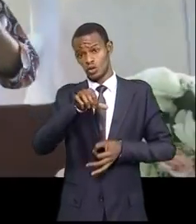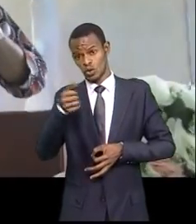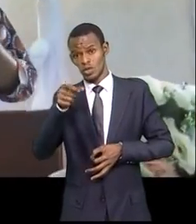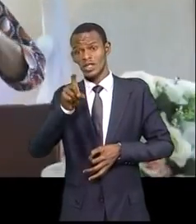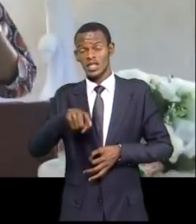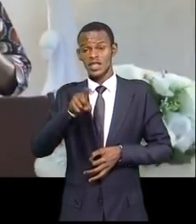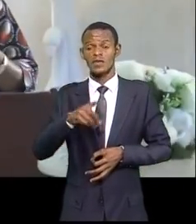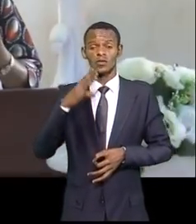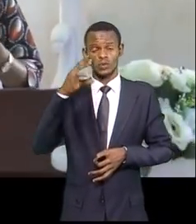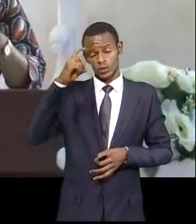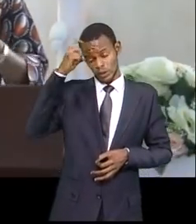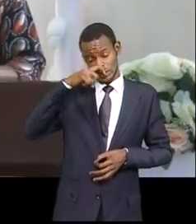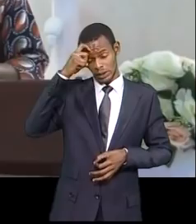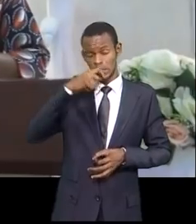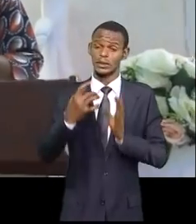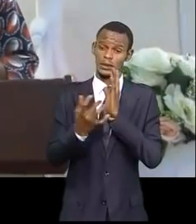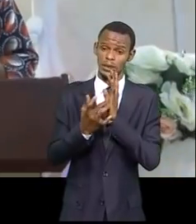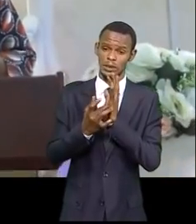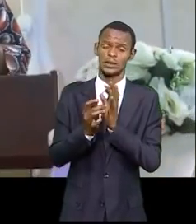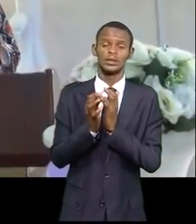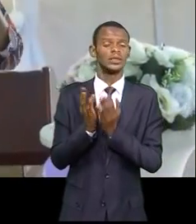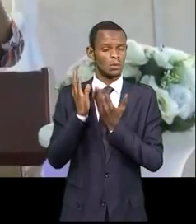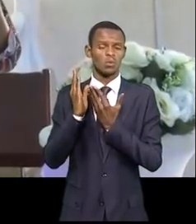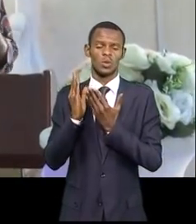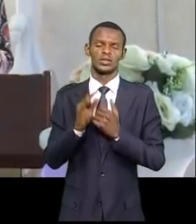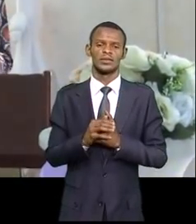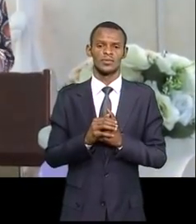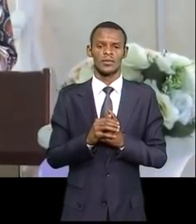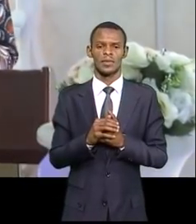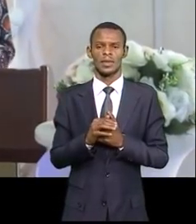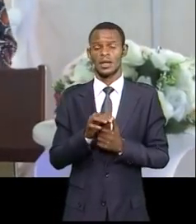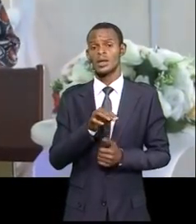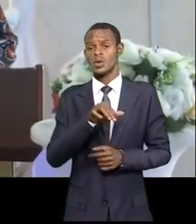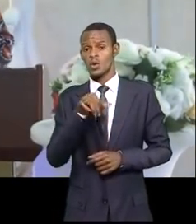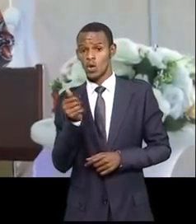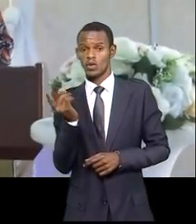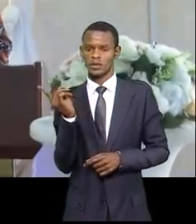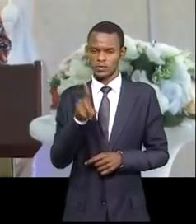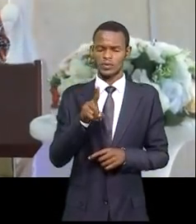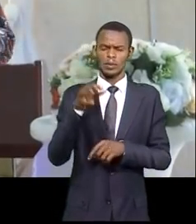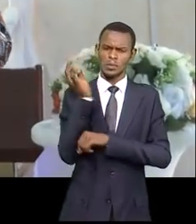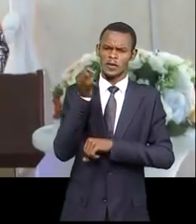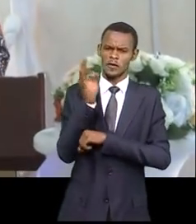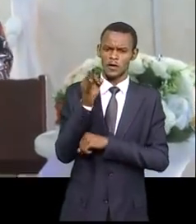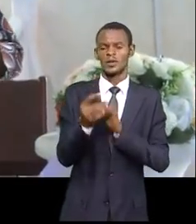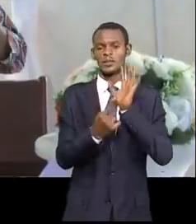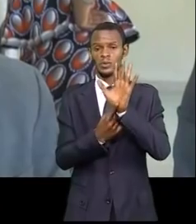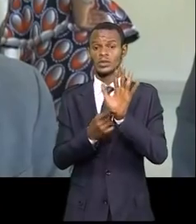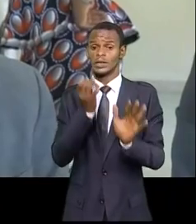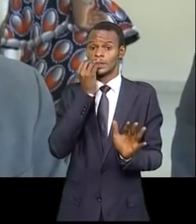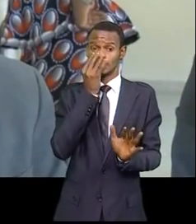nous faut de la série des techniques at elle insisté dans un exposé magistral madame du barry callebaut a évoqué un exemple frappant